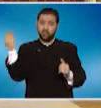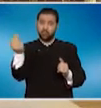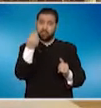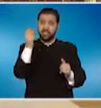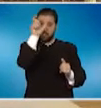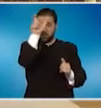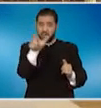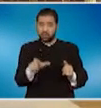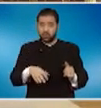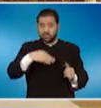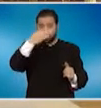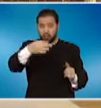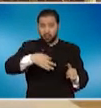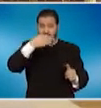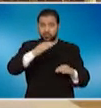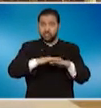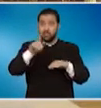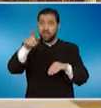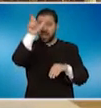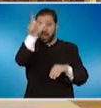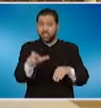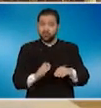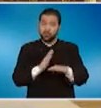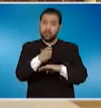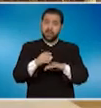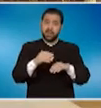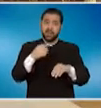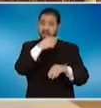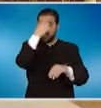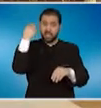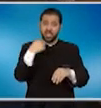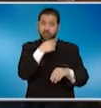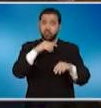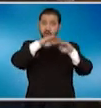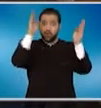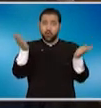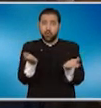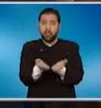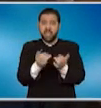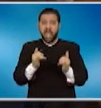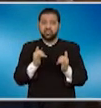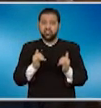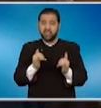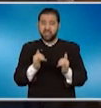Dumnezeu însuși se propovăduiește pe sine într-un mod analogic, prin chipul lumii acesteia și într-un chip deslușit prin